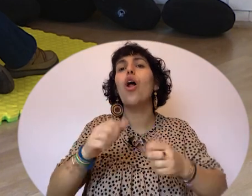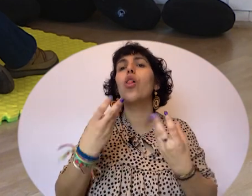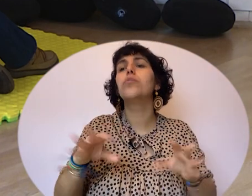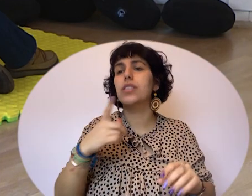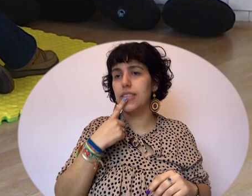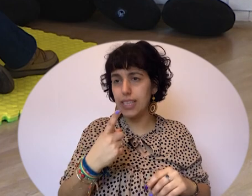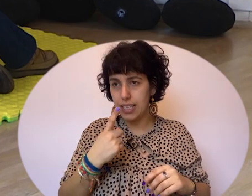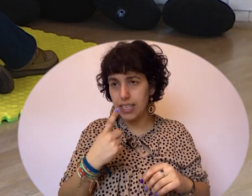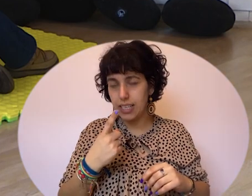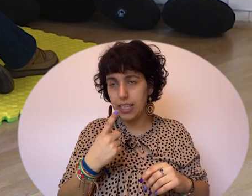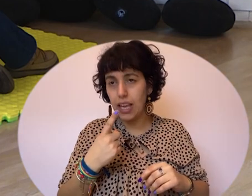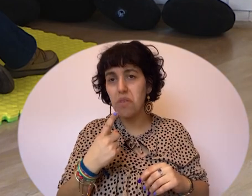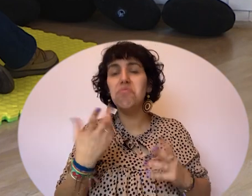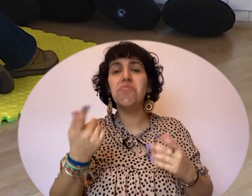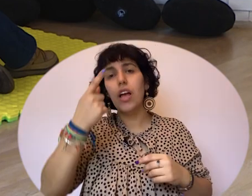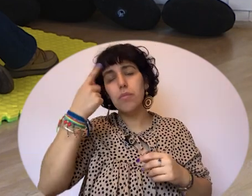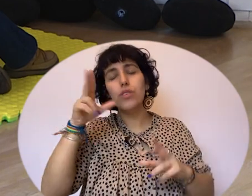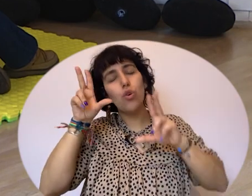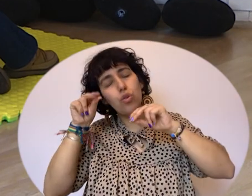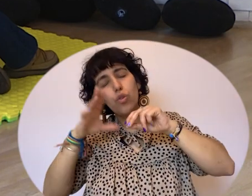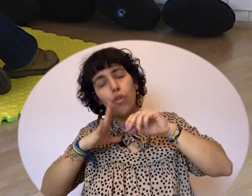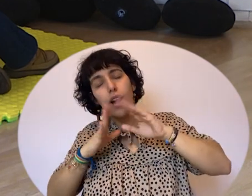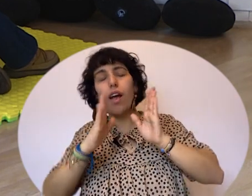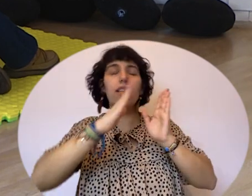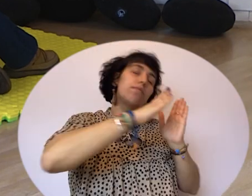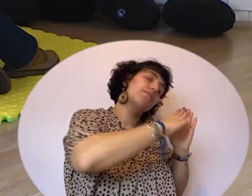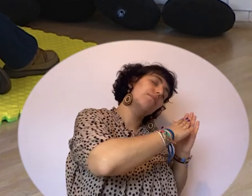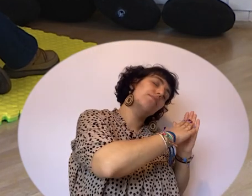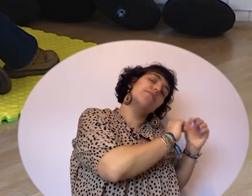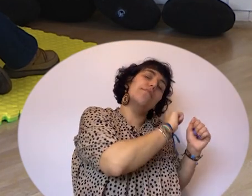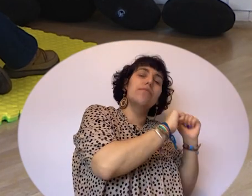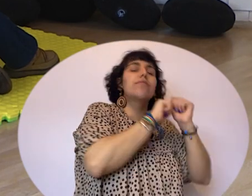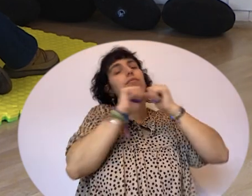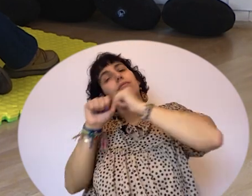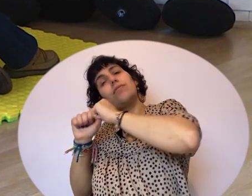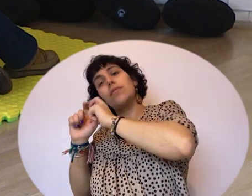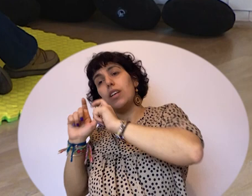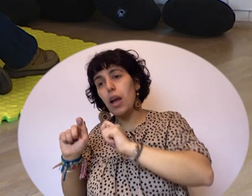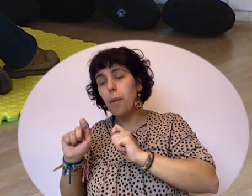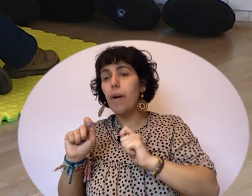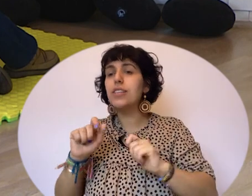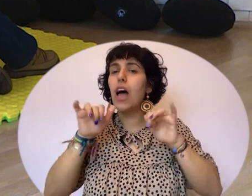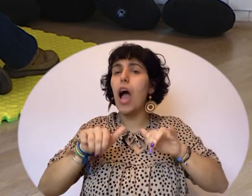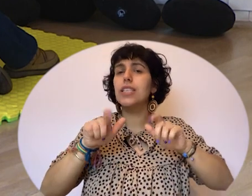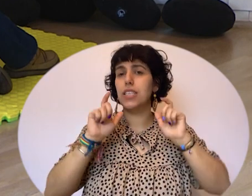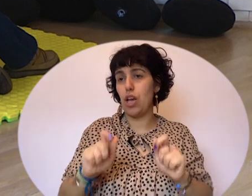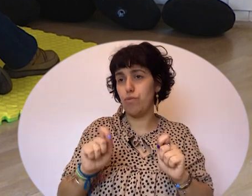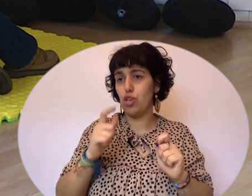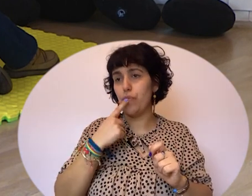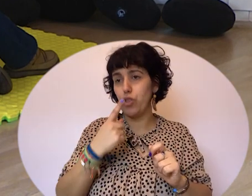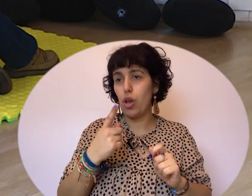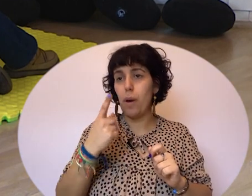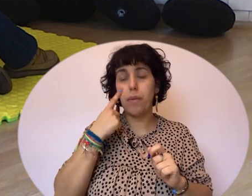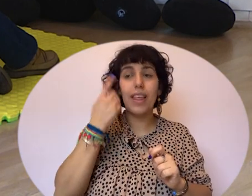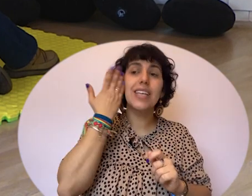yavaş yapacağım dümdüz yaptığımı düşünürseniz eğer hani uyurken sağa sola dönerseniz ya çok basit gerek etti Sadece